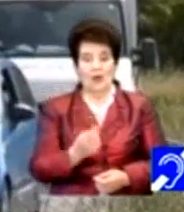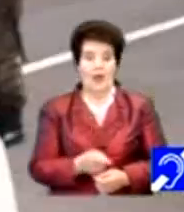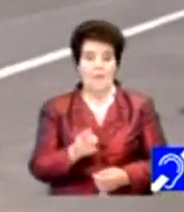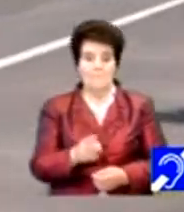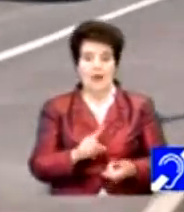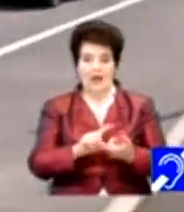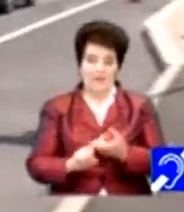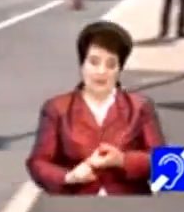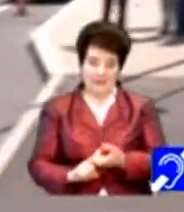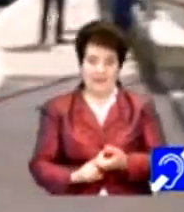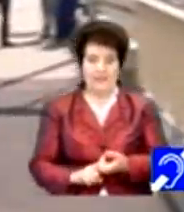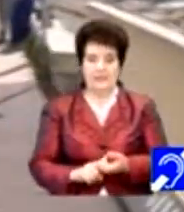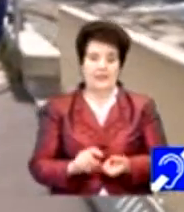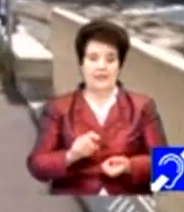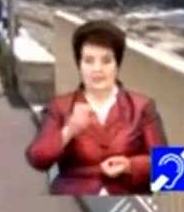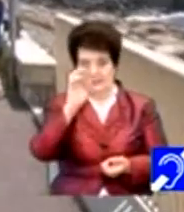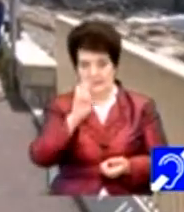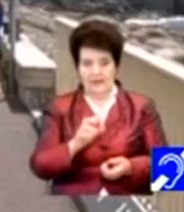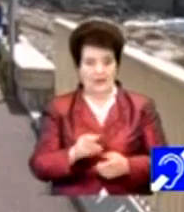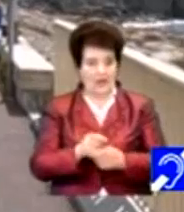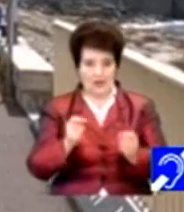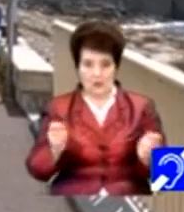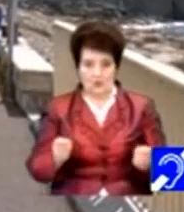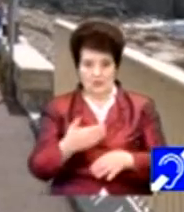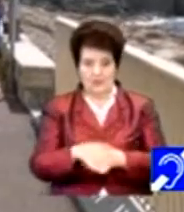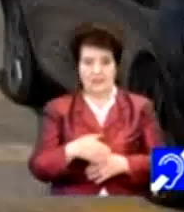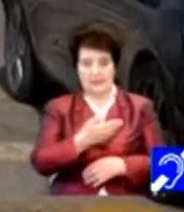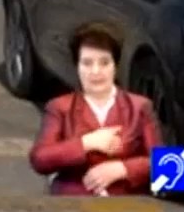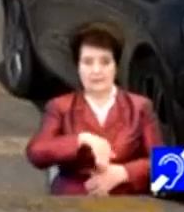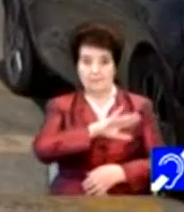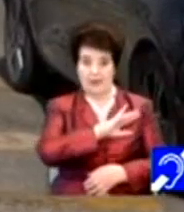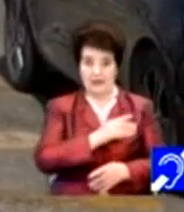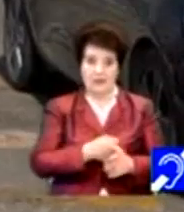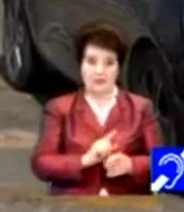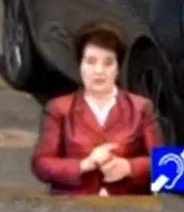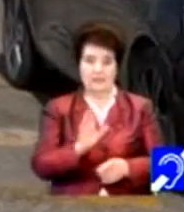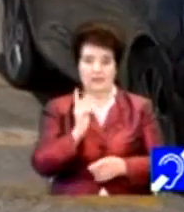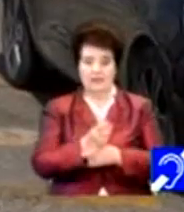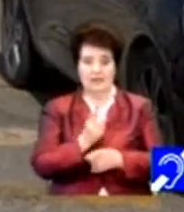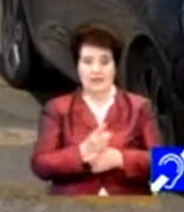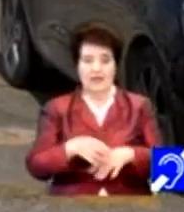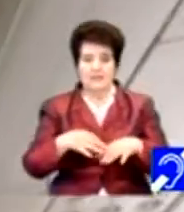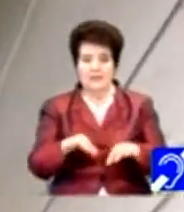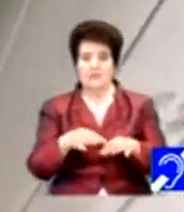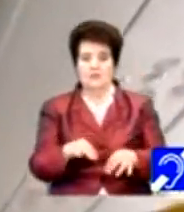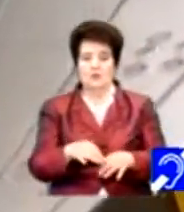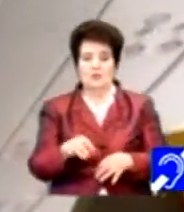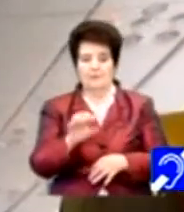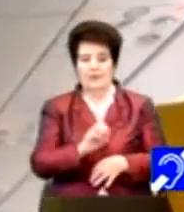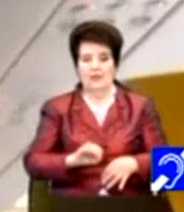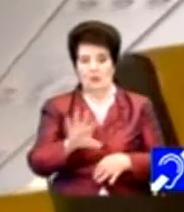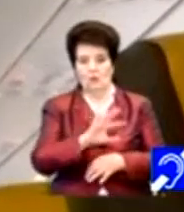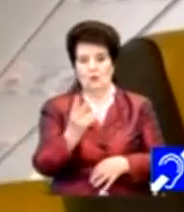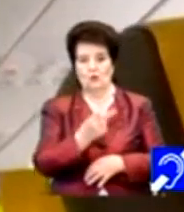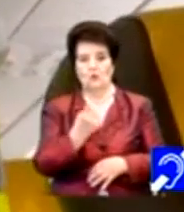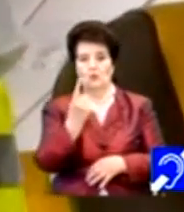ale Uniunii Europene care nu și redeschide încă total frontierele e Spania. Această țară va menține restricțiile de circulație pentru cetățenii europeni până